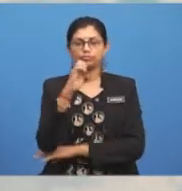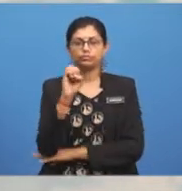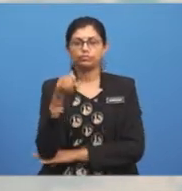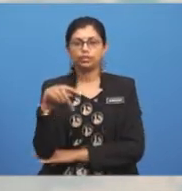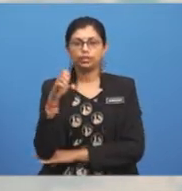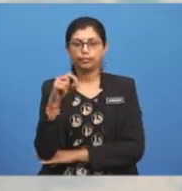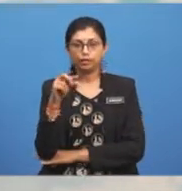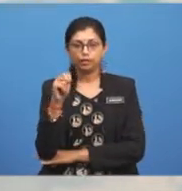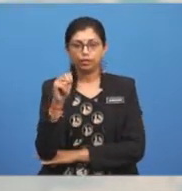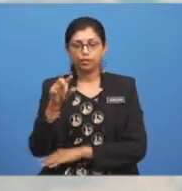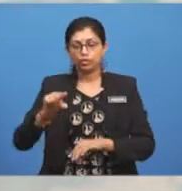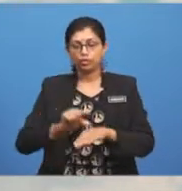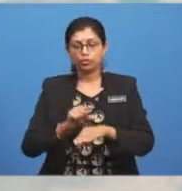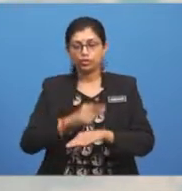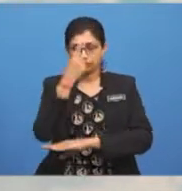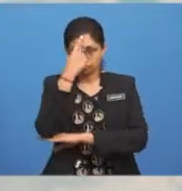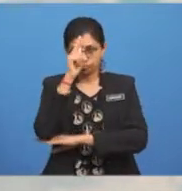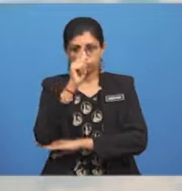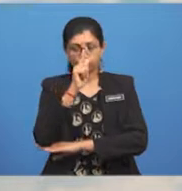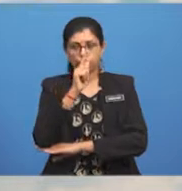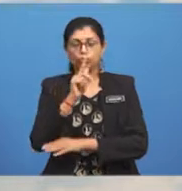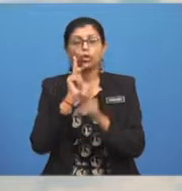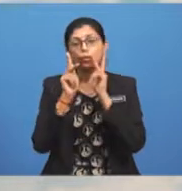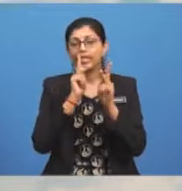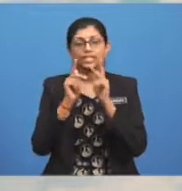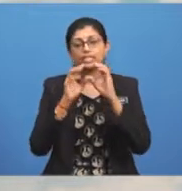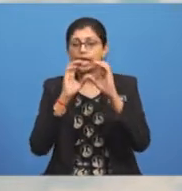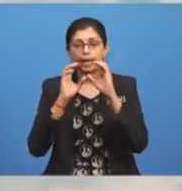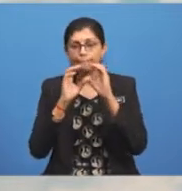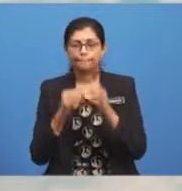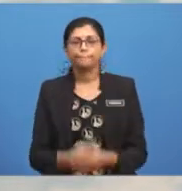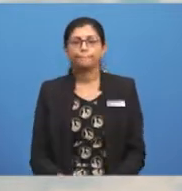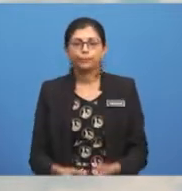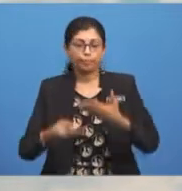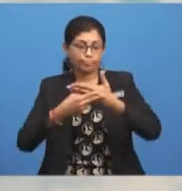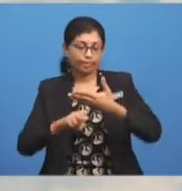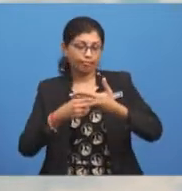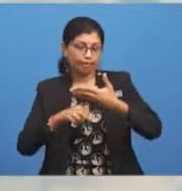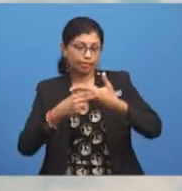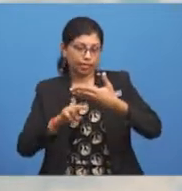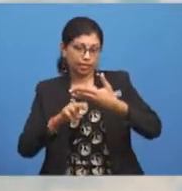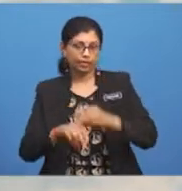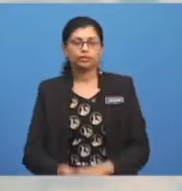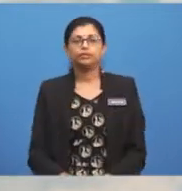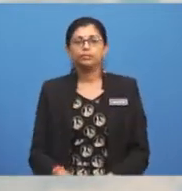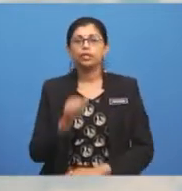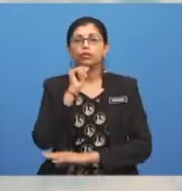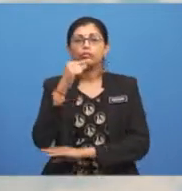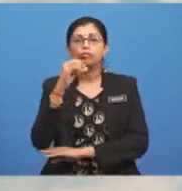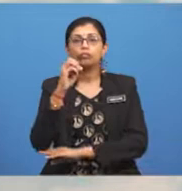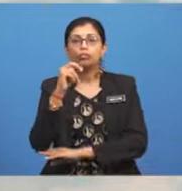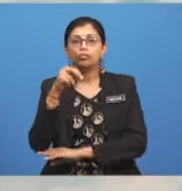tujuan komunikasi. Manakala satelit bukan geopagon pula digunakan